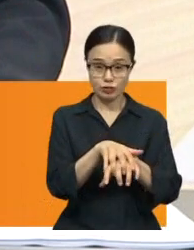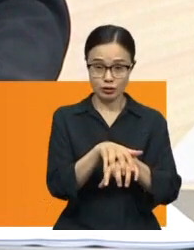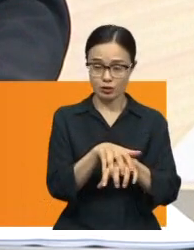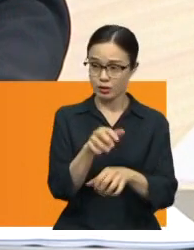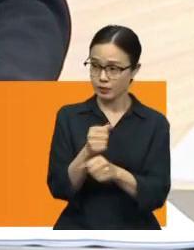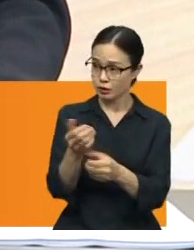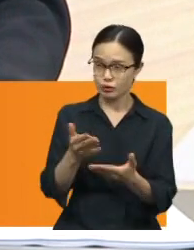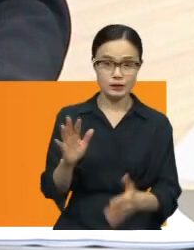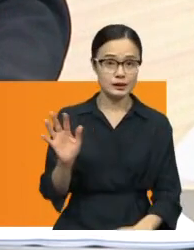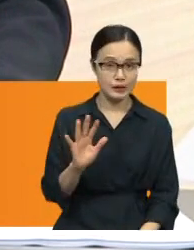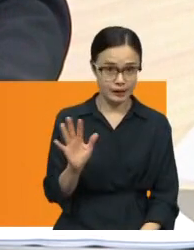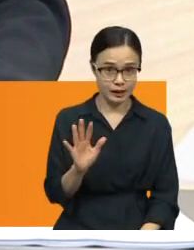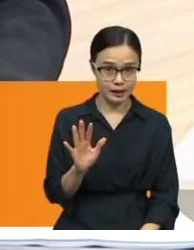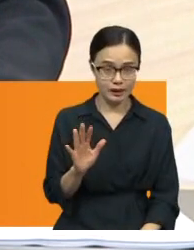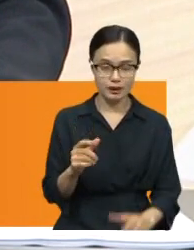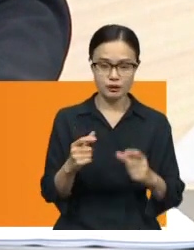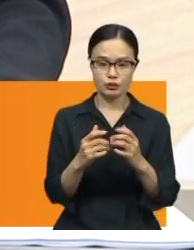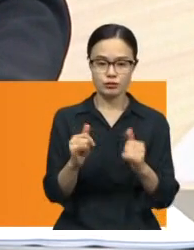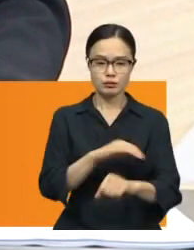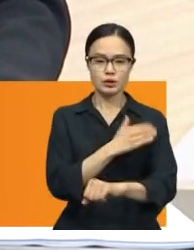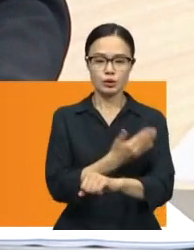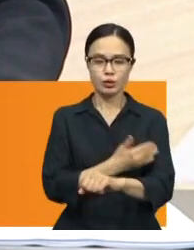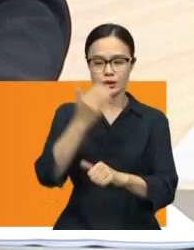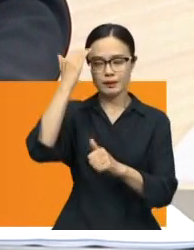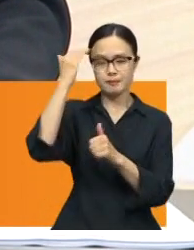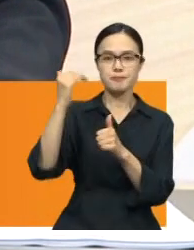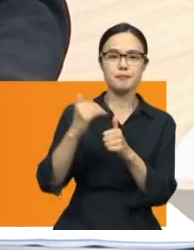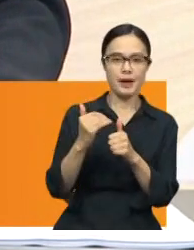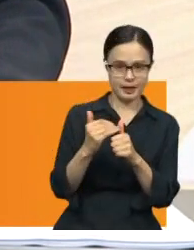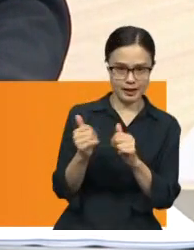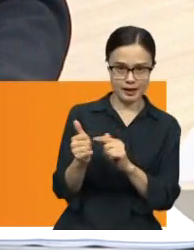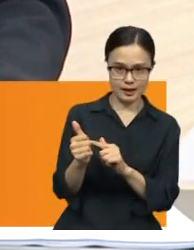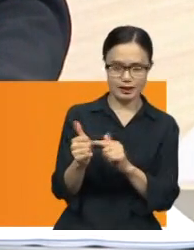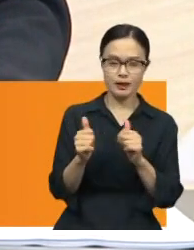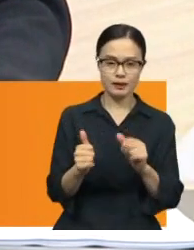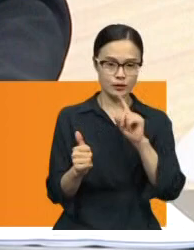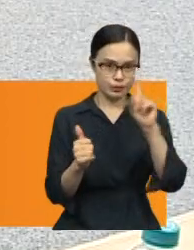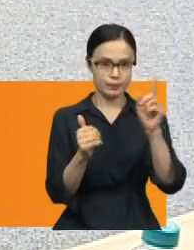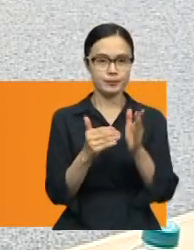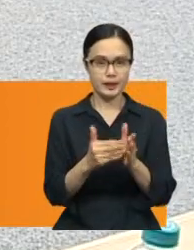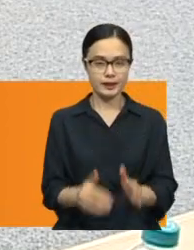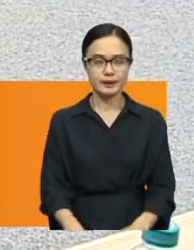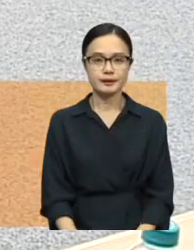주민들의 권리를 지속해서 방해했다는 주장인데요. 보도에 조성엽 기자입니다.